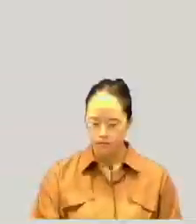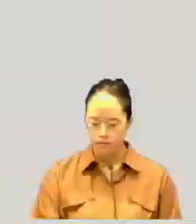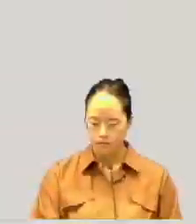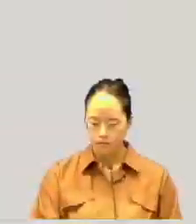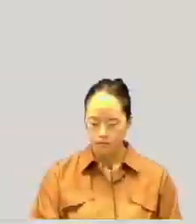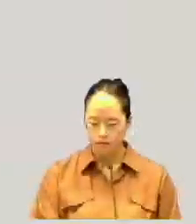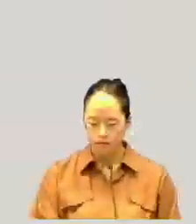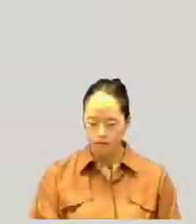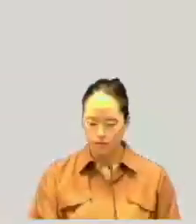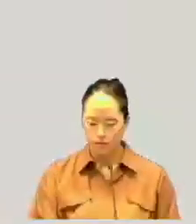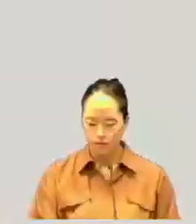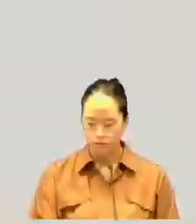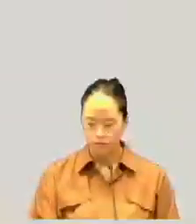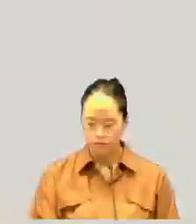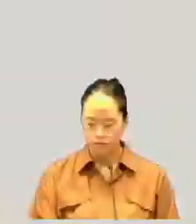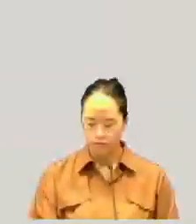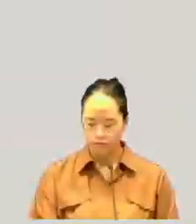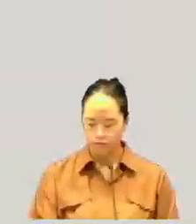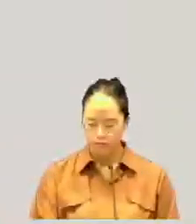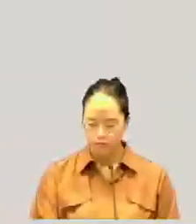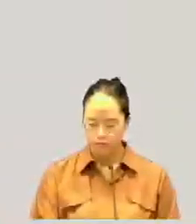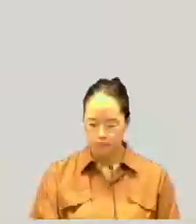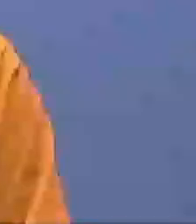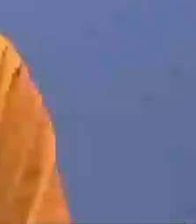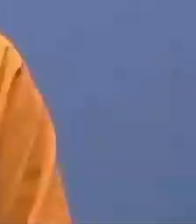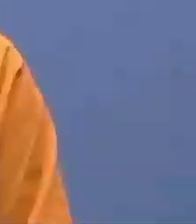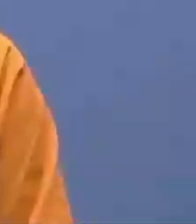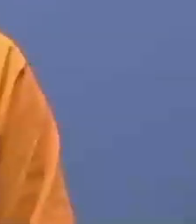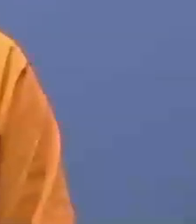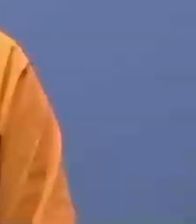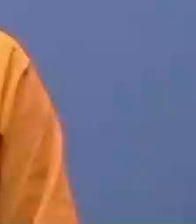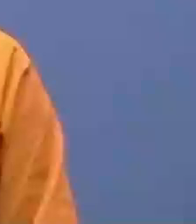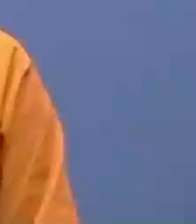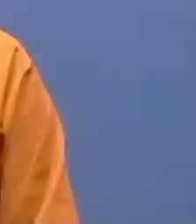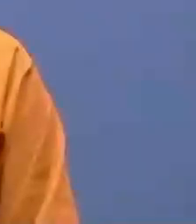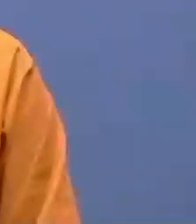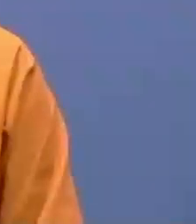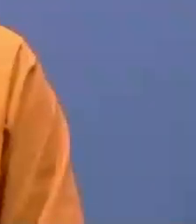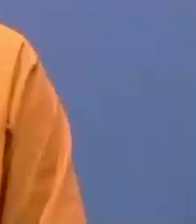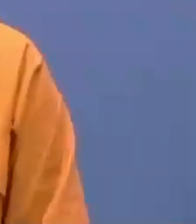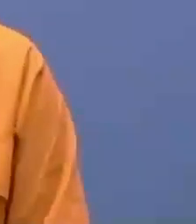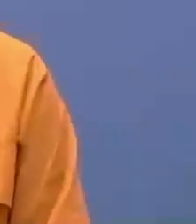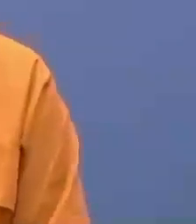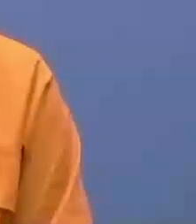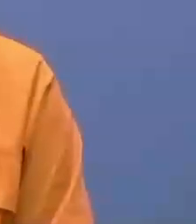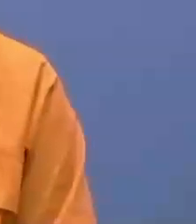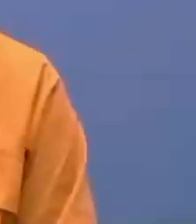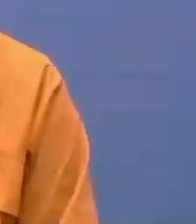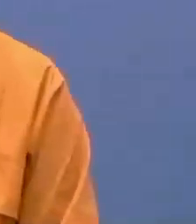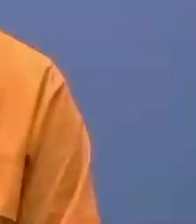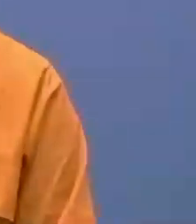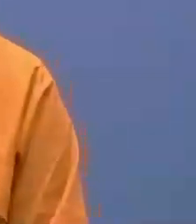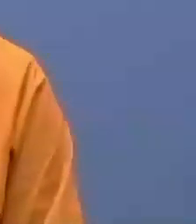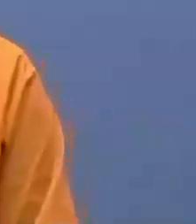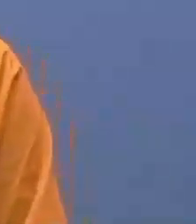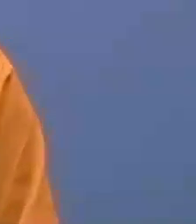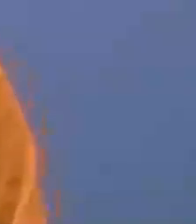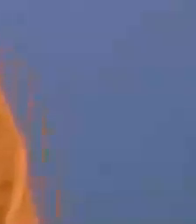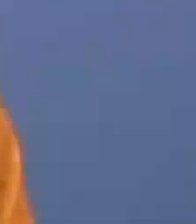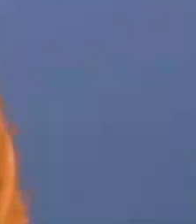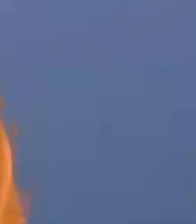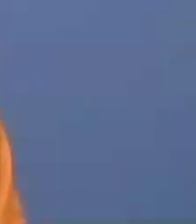些辛苦，这些努力，我们会看清楚的。在罗马书二章里边说